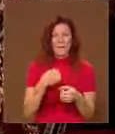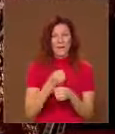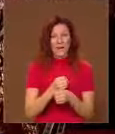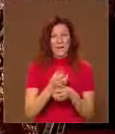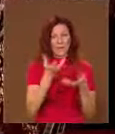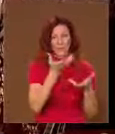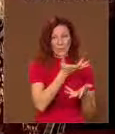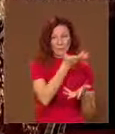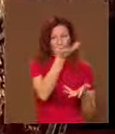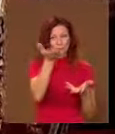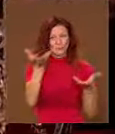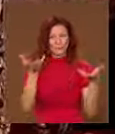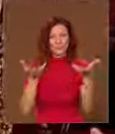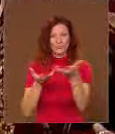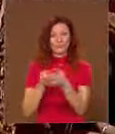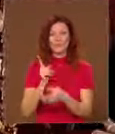предложените дарове,